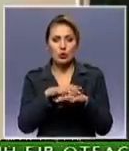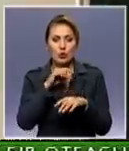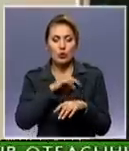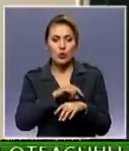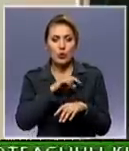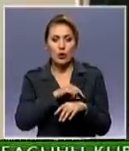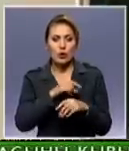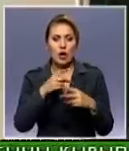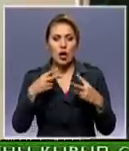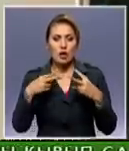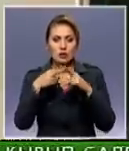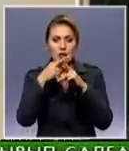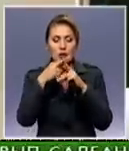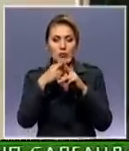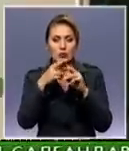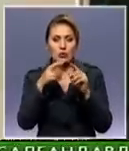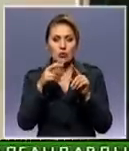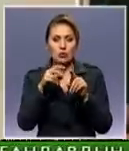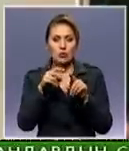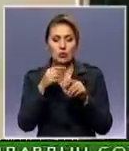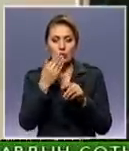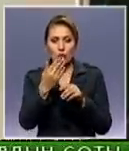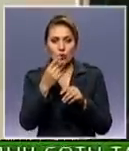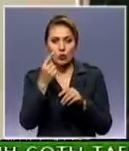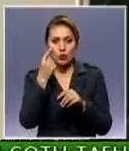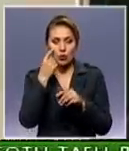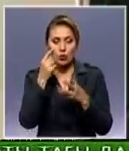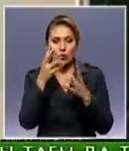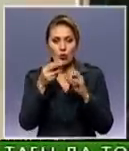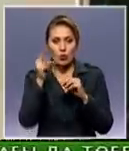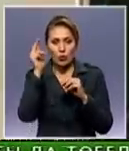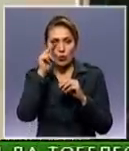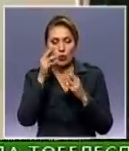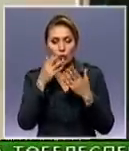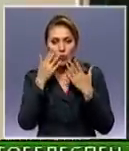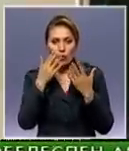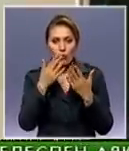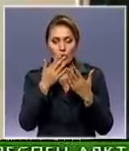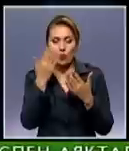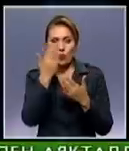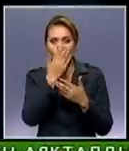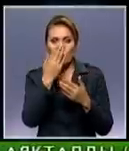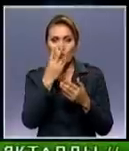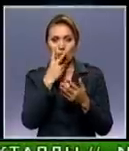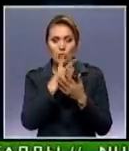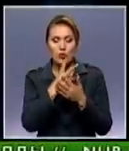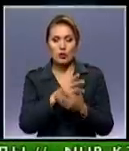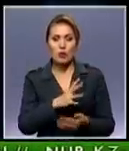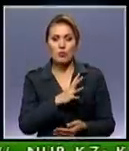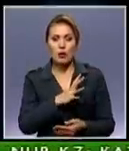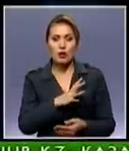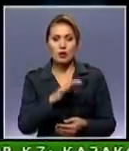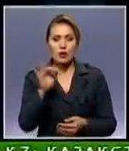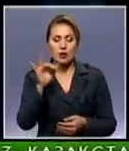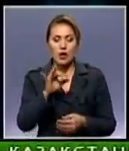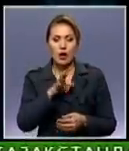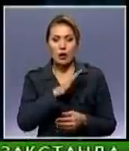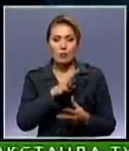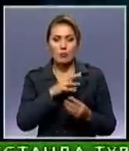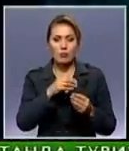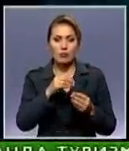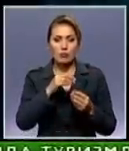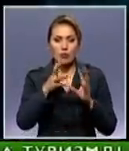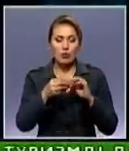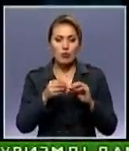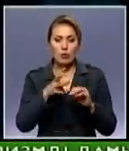рухани астанамыз, соның көзі қарақты оқырмандары, көрермендері көрсін. Тағдыр қорланды Естайдың маңдайына жазбаса да